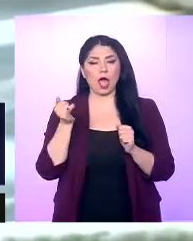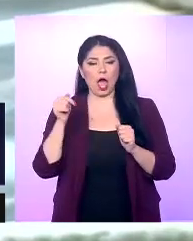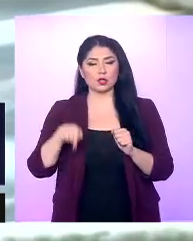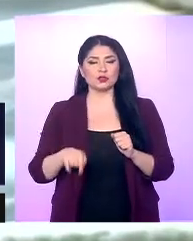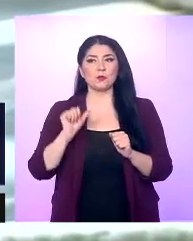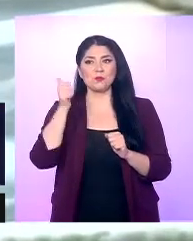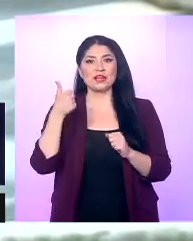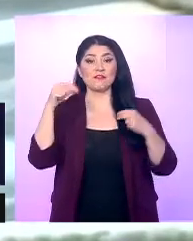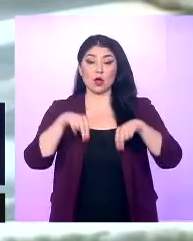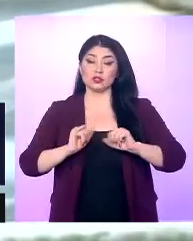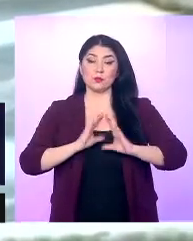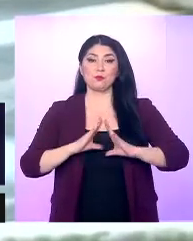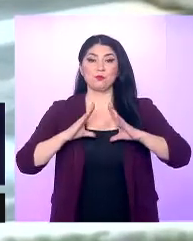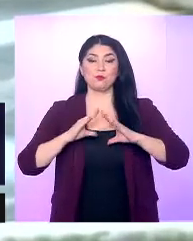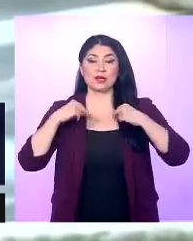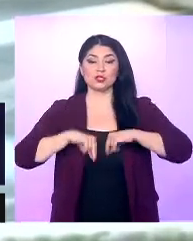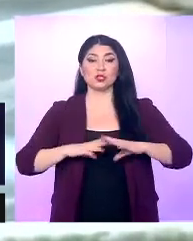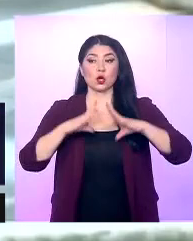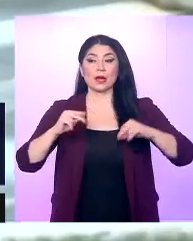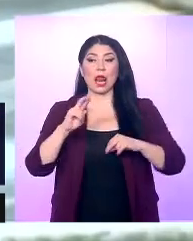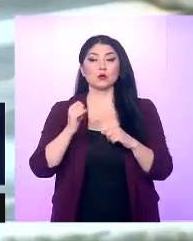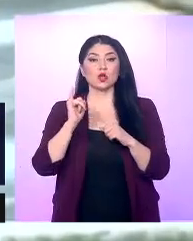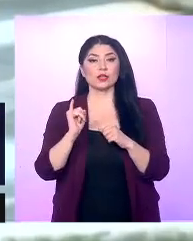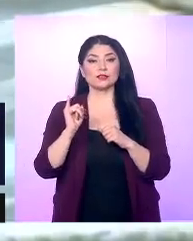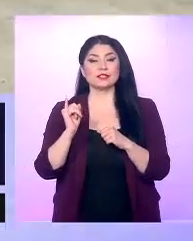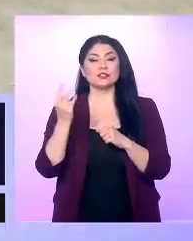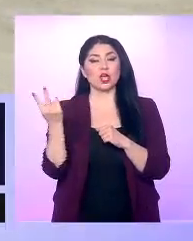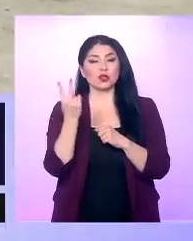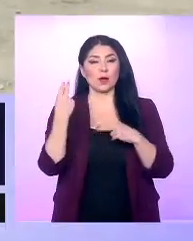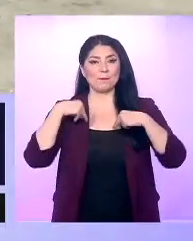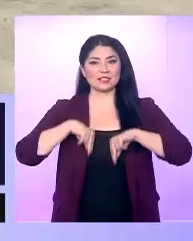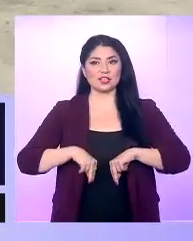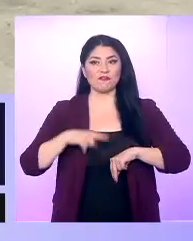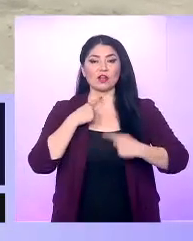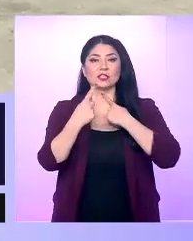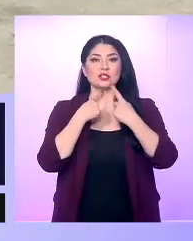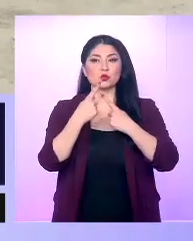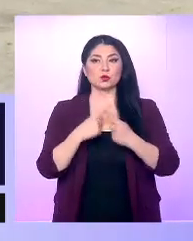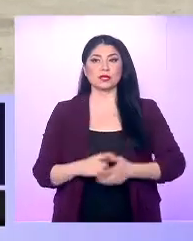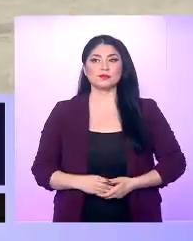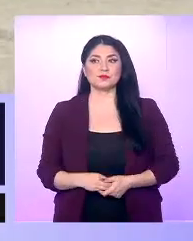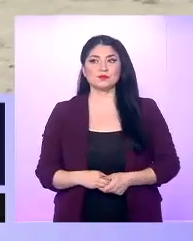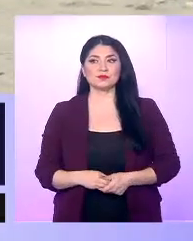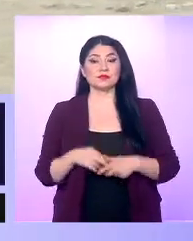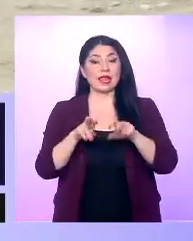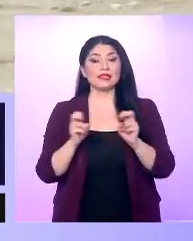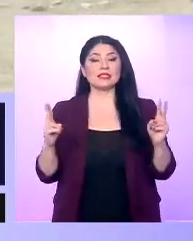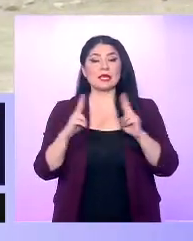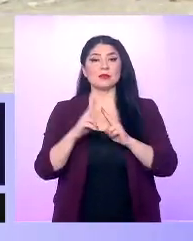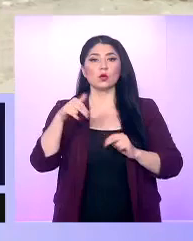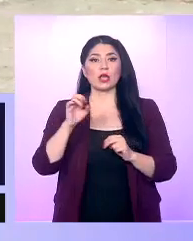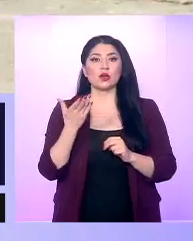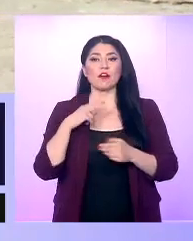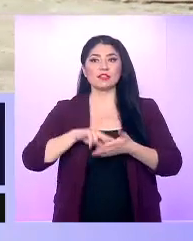ajunge și președintele României. Klaus Iohannis și Emmanuel Macron vor avea discuții premergătoare summitului NATO, care se